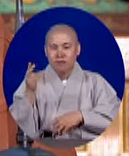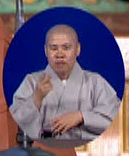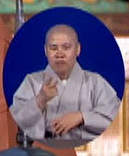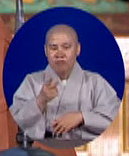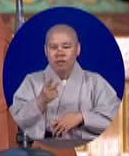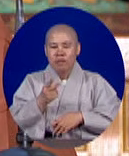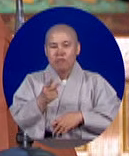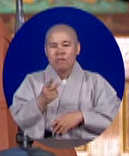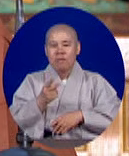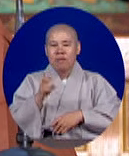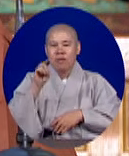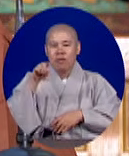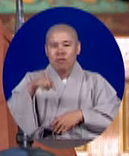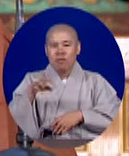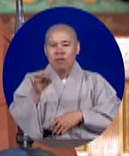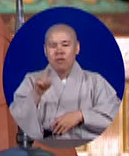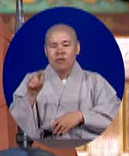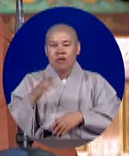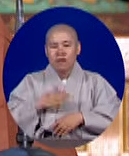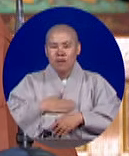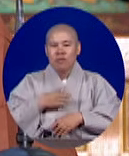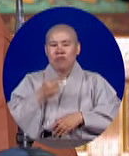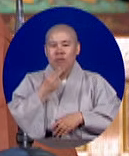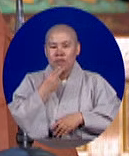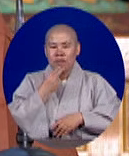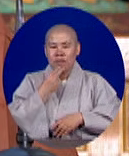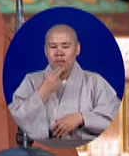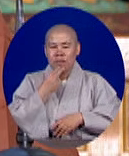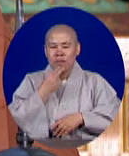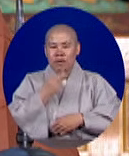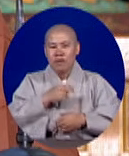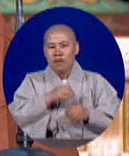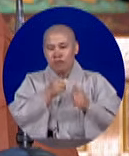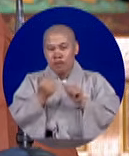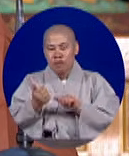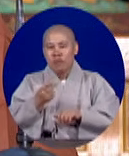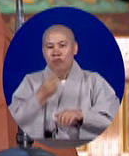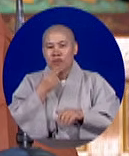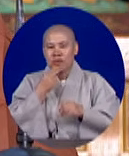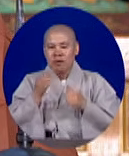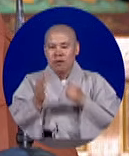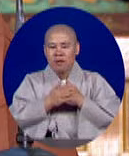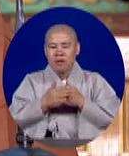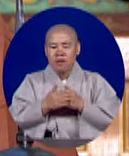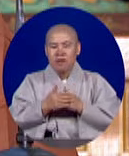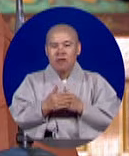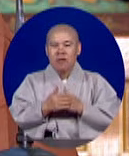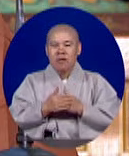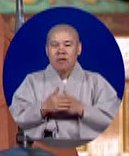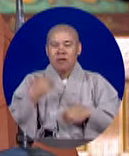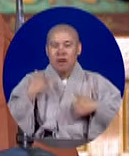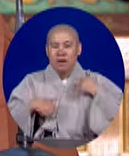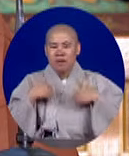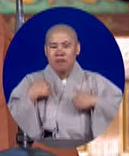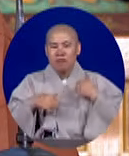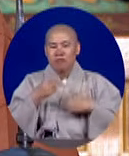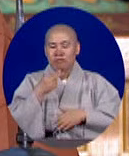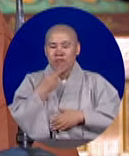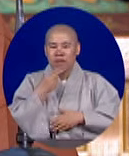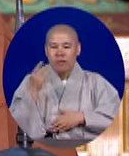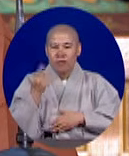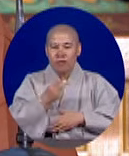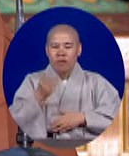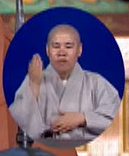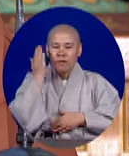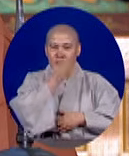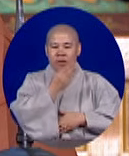또 무아하고 나도 없고 죽으면 없어지니까 무락, 낙도 없고